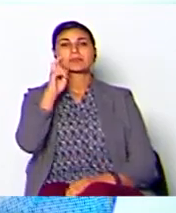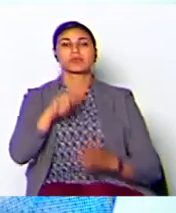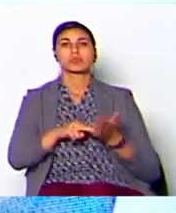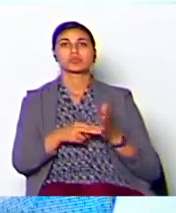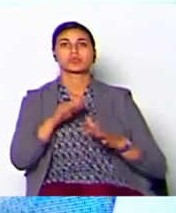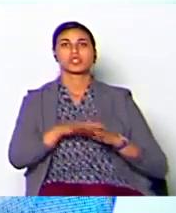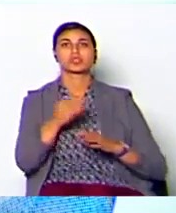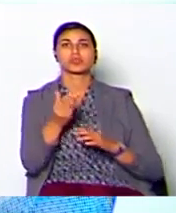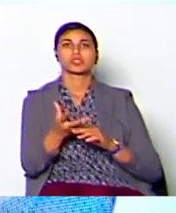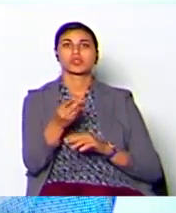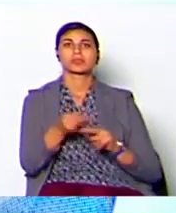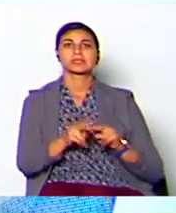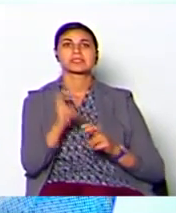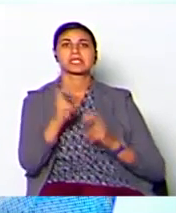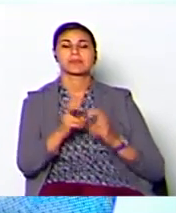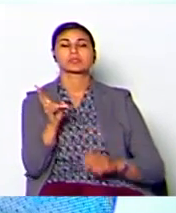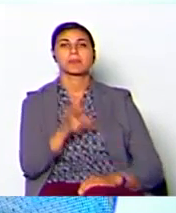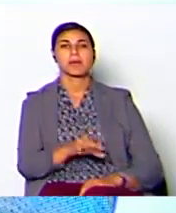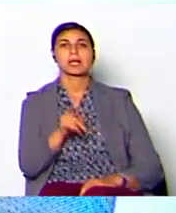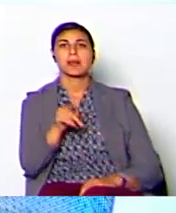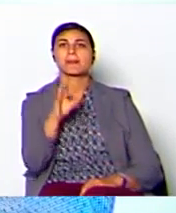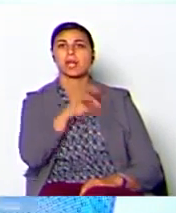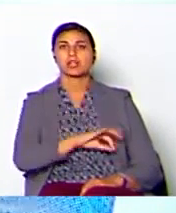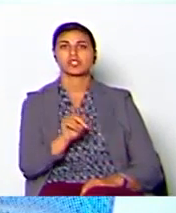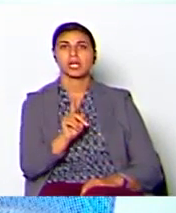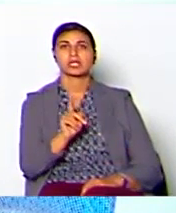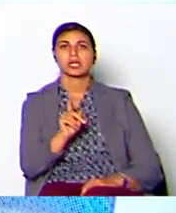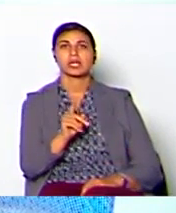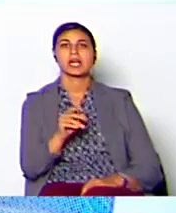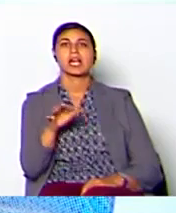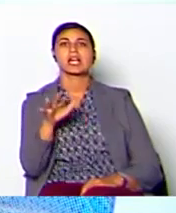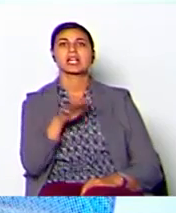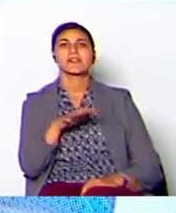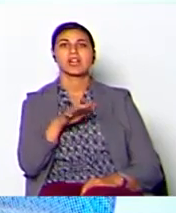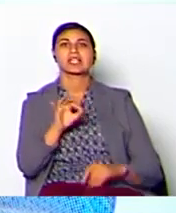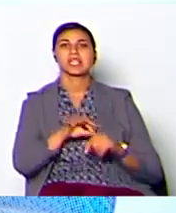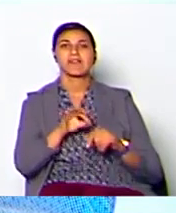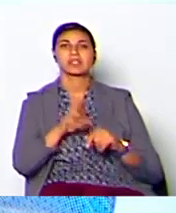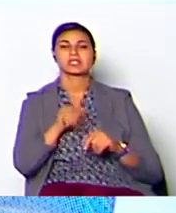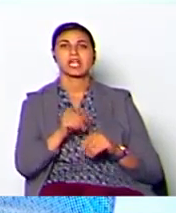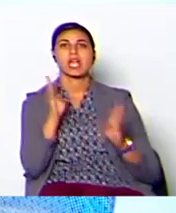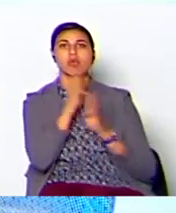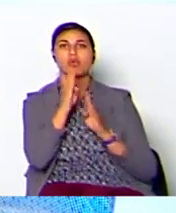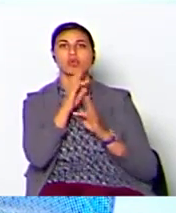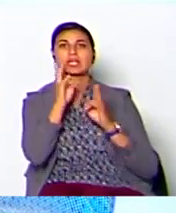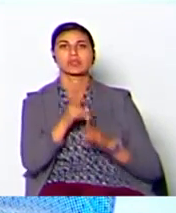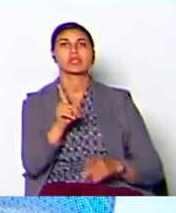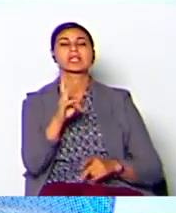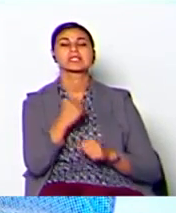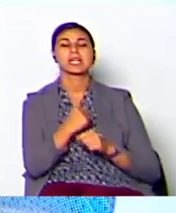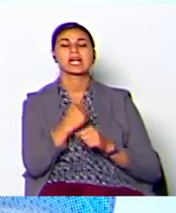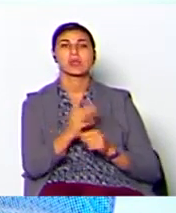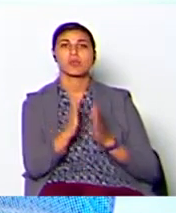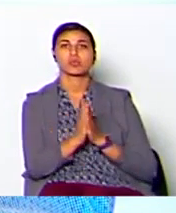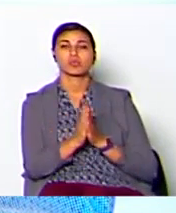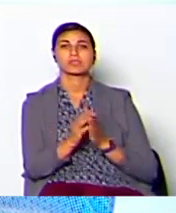ბიუჯეტში ფული შემოსდის იმის წარმოებისგან, მაგრამ არა იმის ხარჯზე, რომ ქვეყანა დაავადდეს და ეკოლოგიური კატასტროფა მოხდეს. და რას იზრდით?